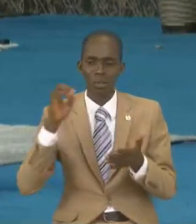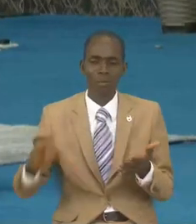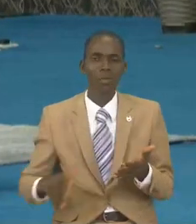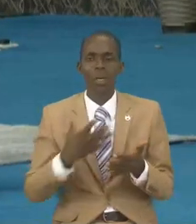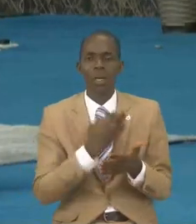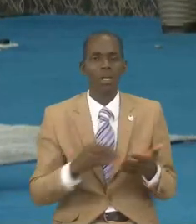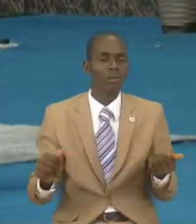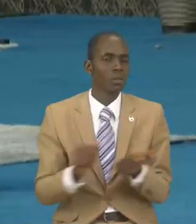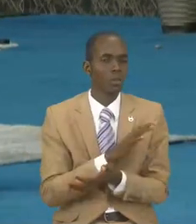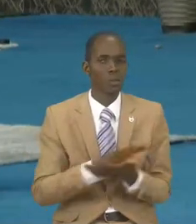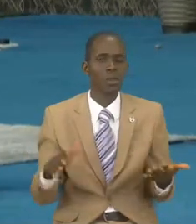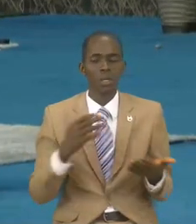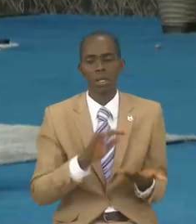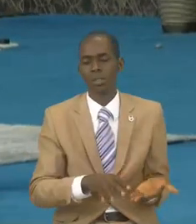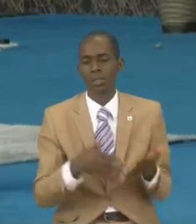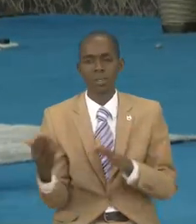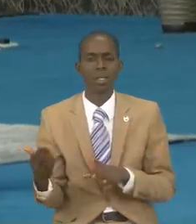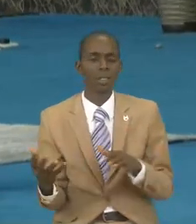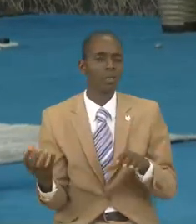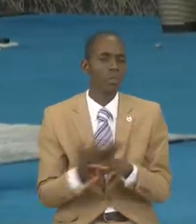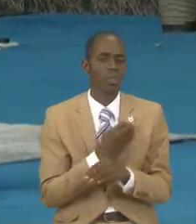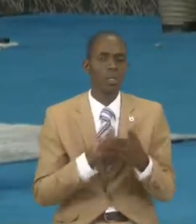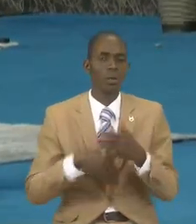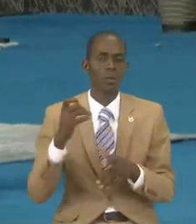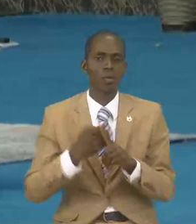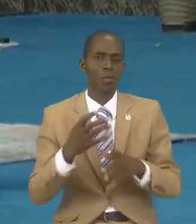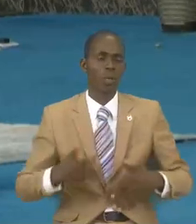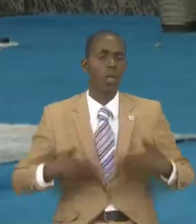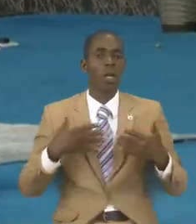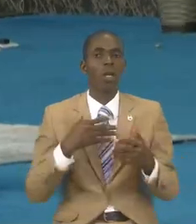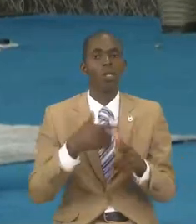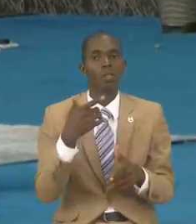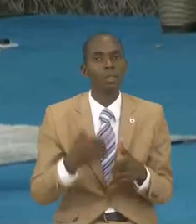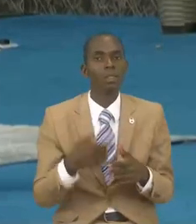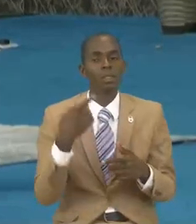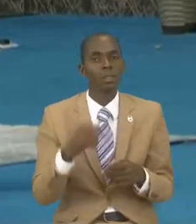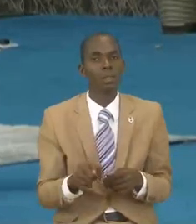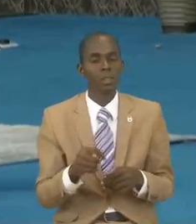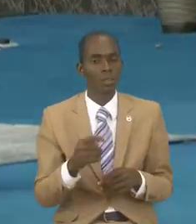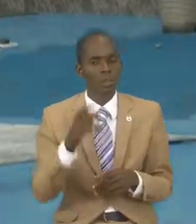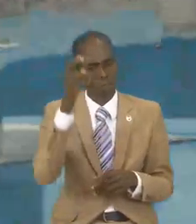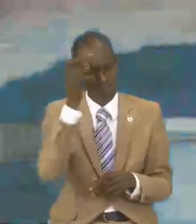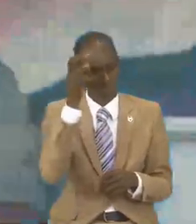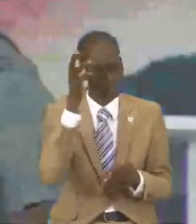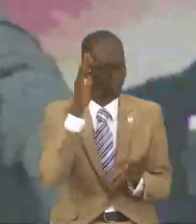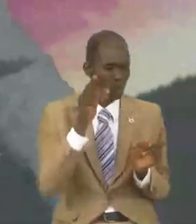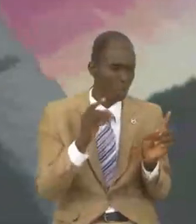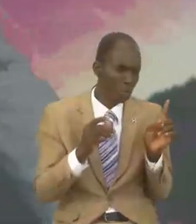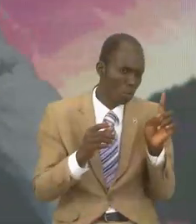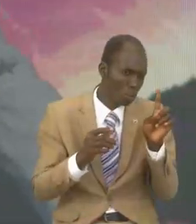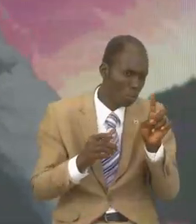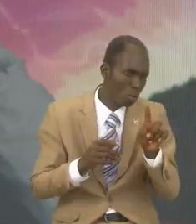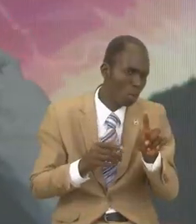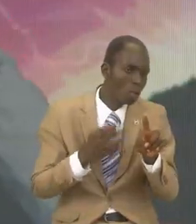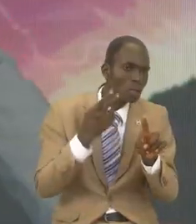et crucifié et totalement ôté de ta vie. Alors, le prince de ce monde viendra